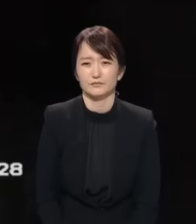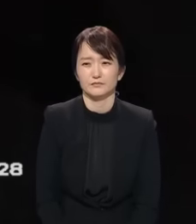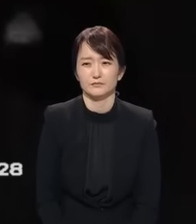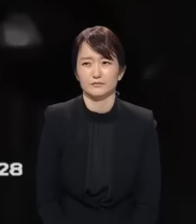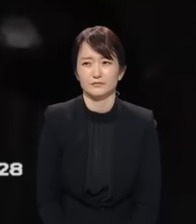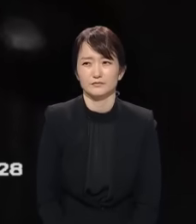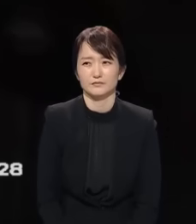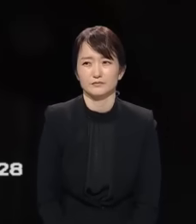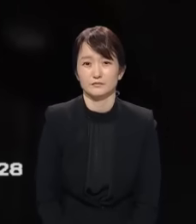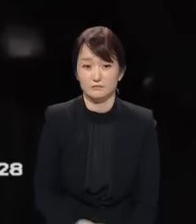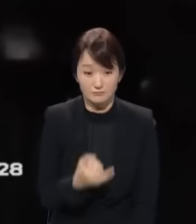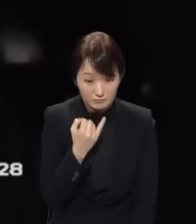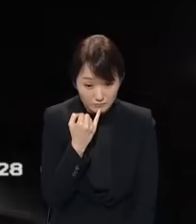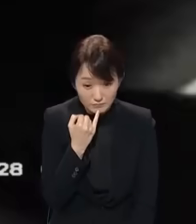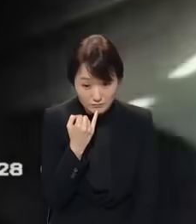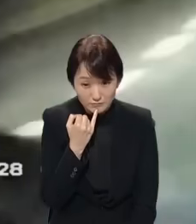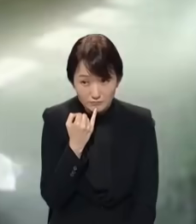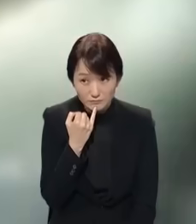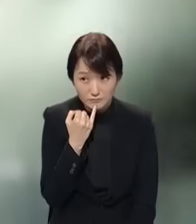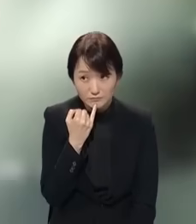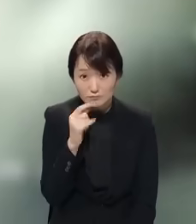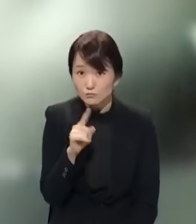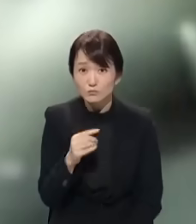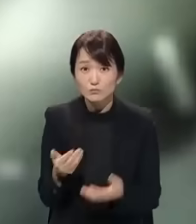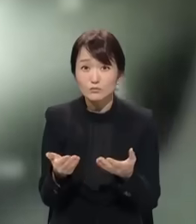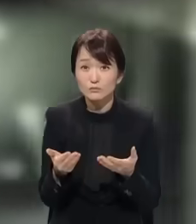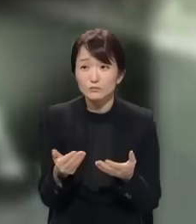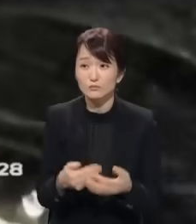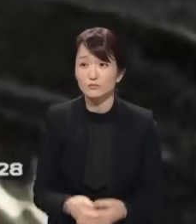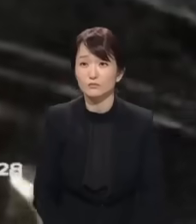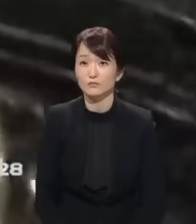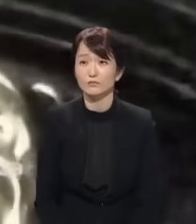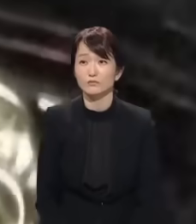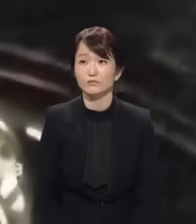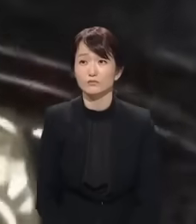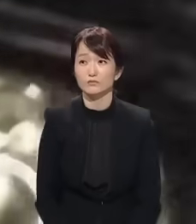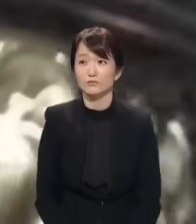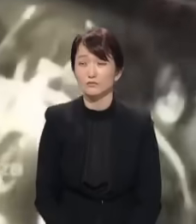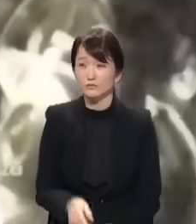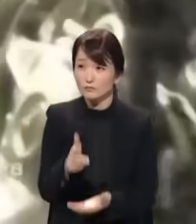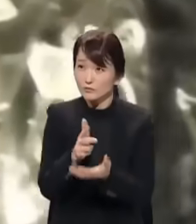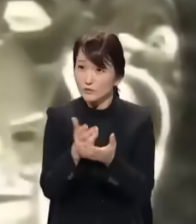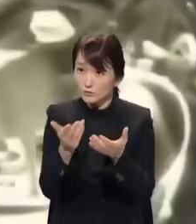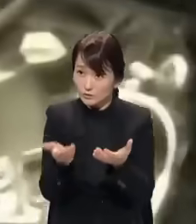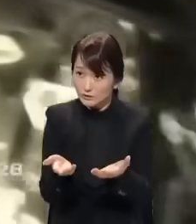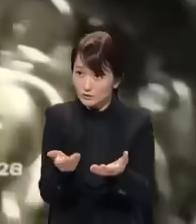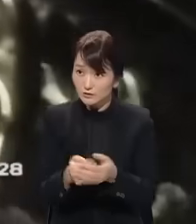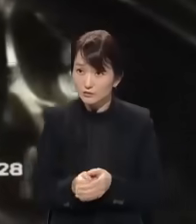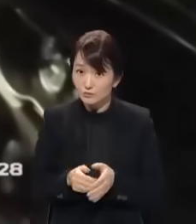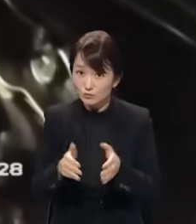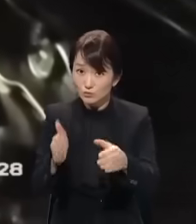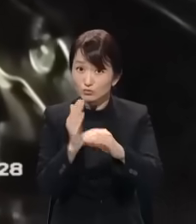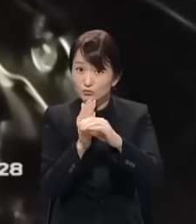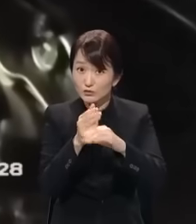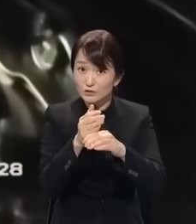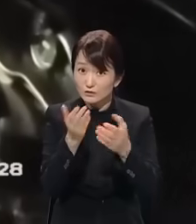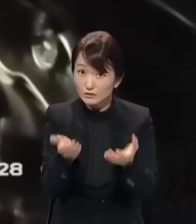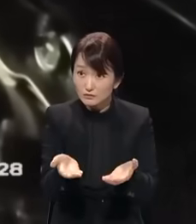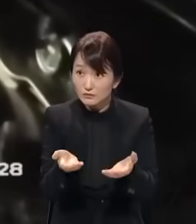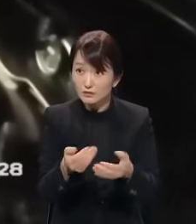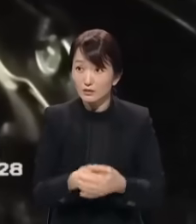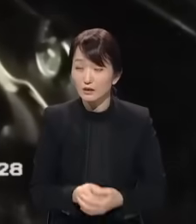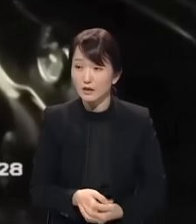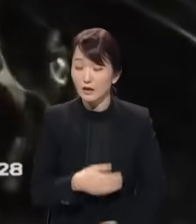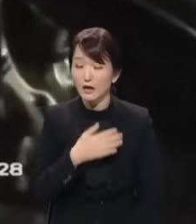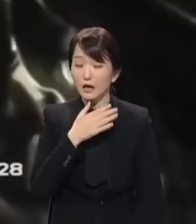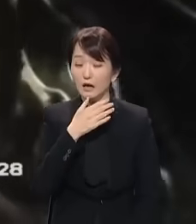Oh, mate, you're right. What's up, sir? You're parked and you're rested in the middle of a dual carriageway? Oh,